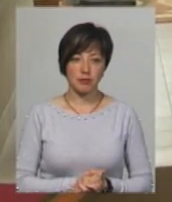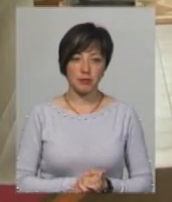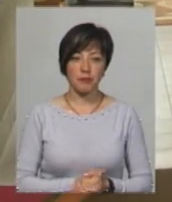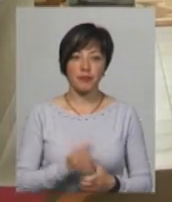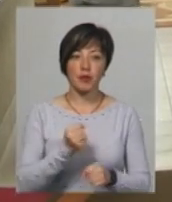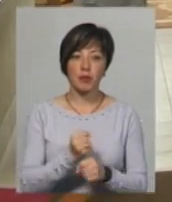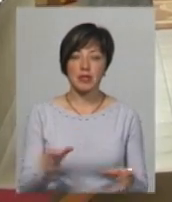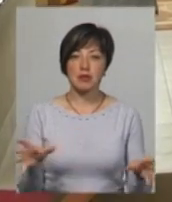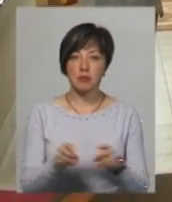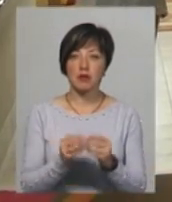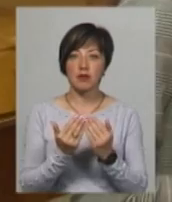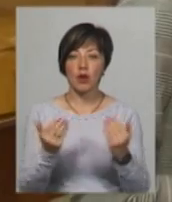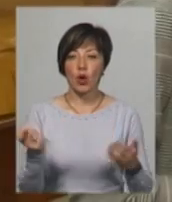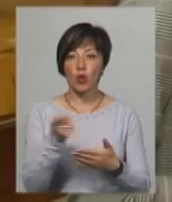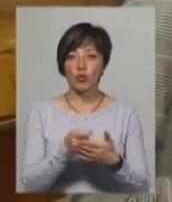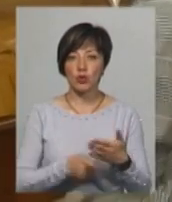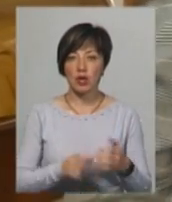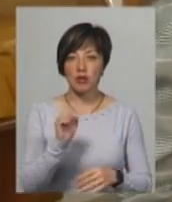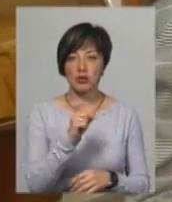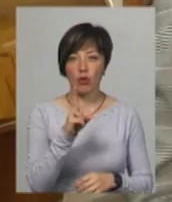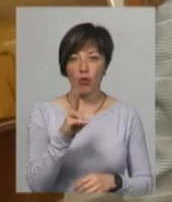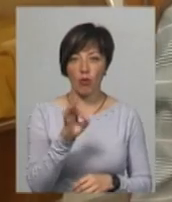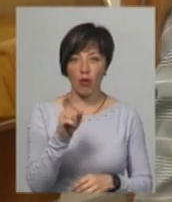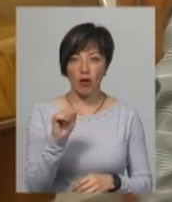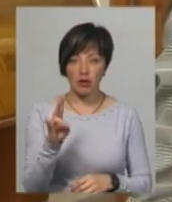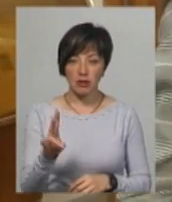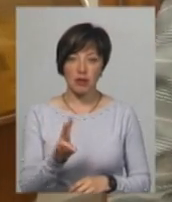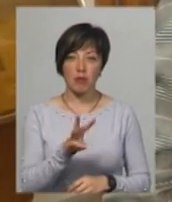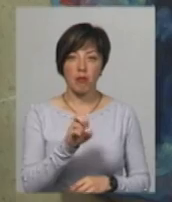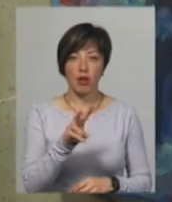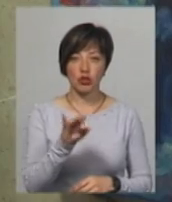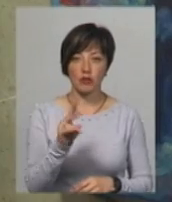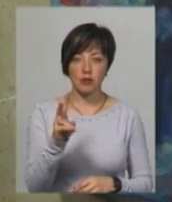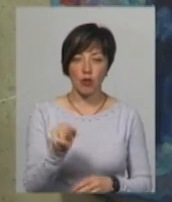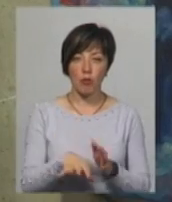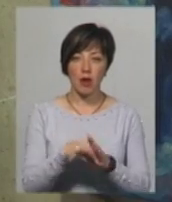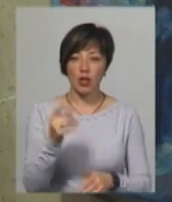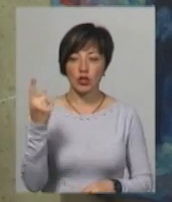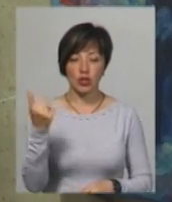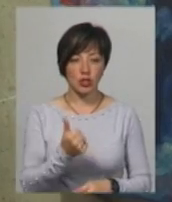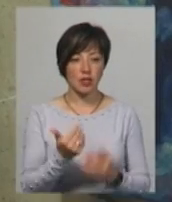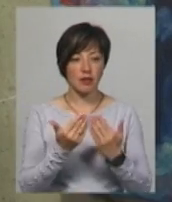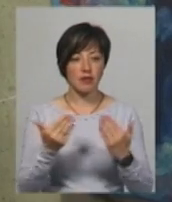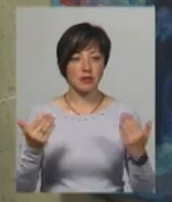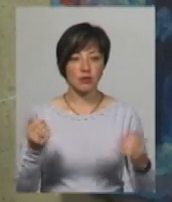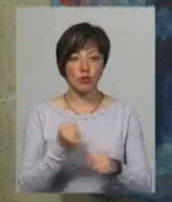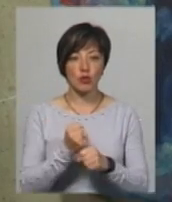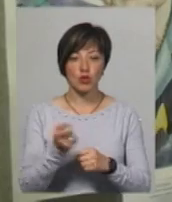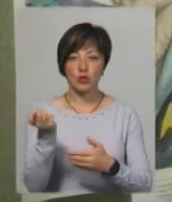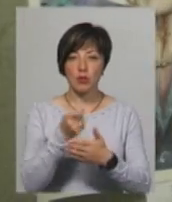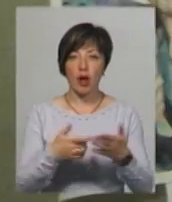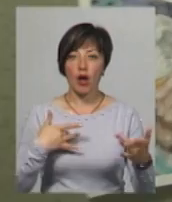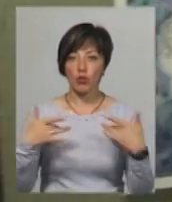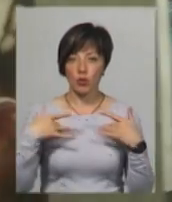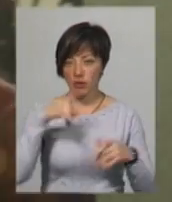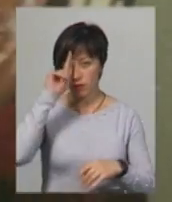Роботи для спільної експозиції художниці Анастасія Кохан та Діана Малишевська обирали протягом тижня. На виставці представлені роботи із зображенням акторів